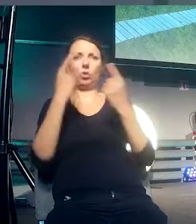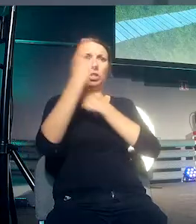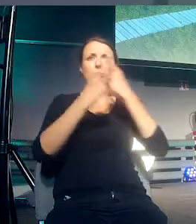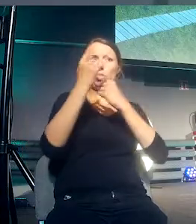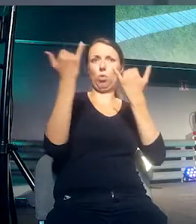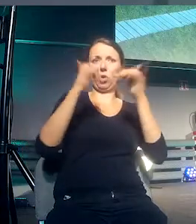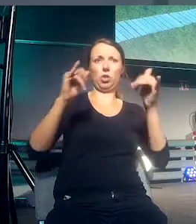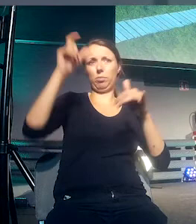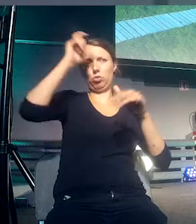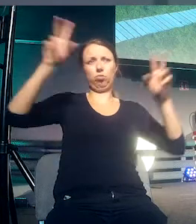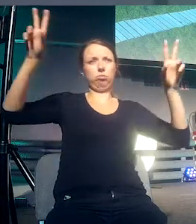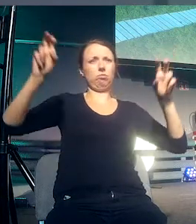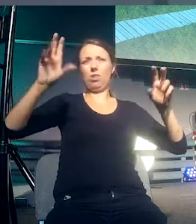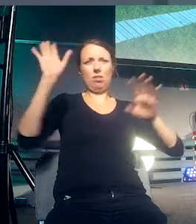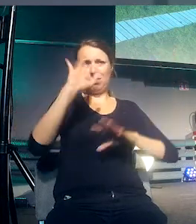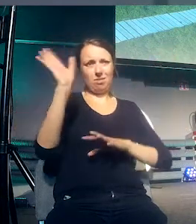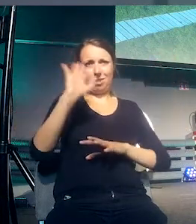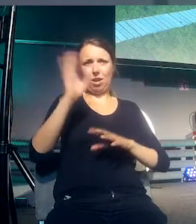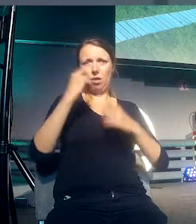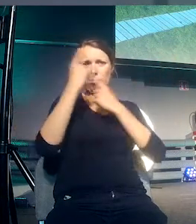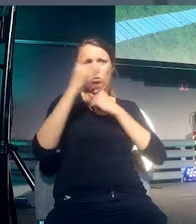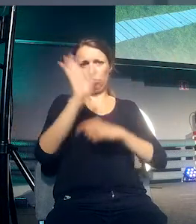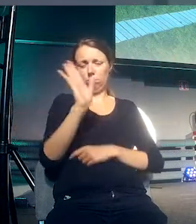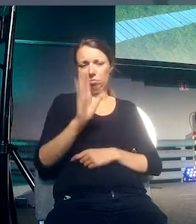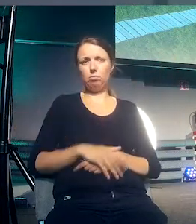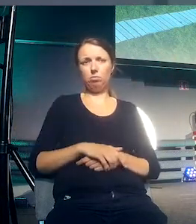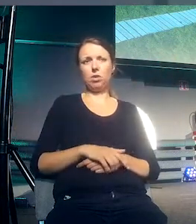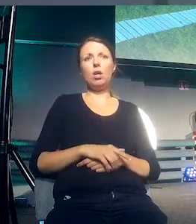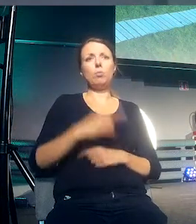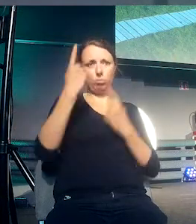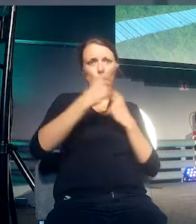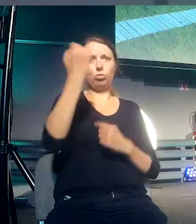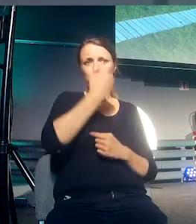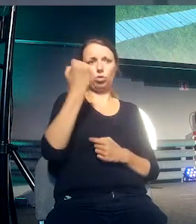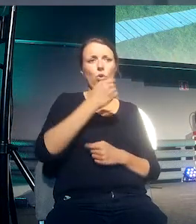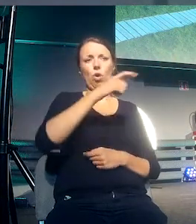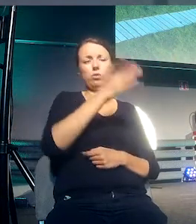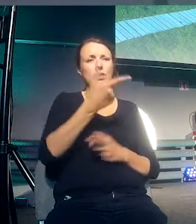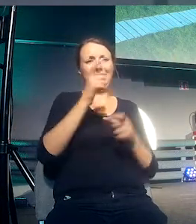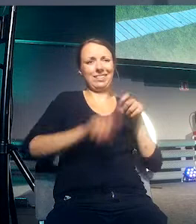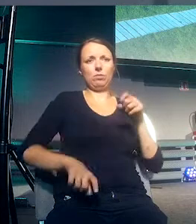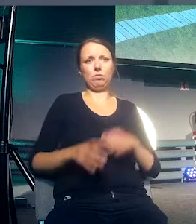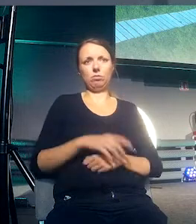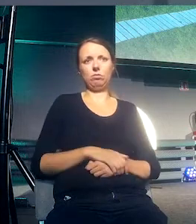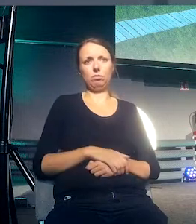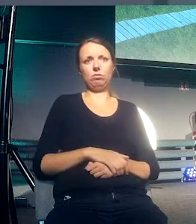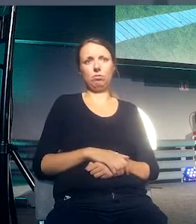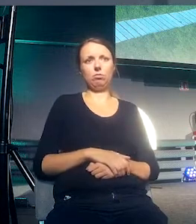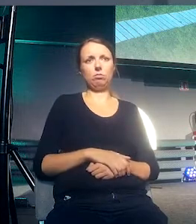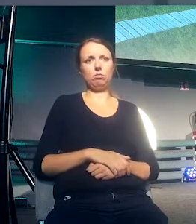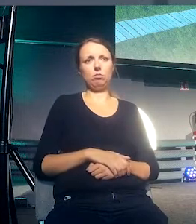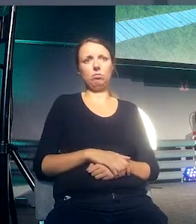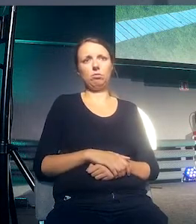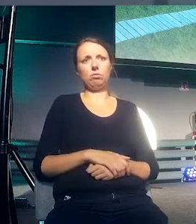To jakby nie jest żadna rzecz, która wynika z ich braku